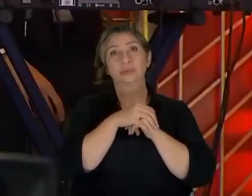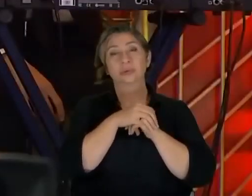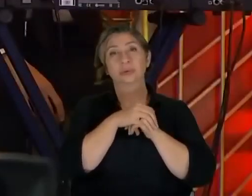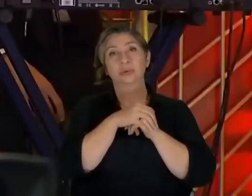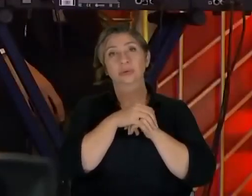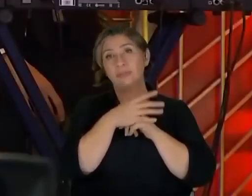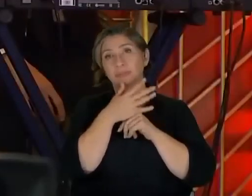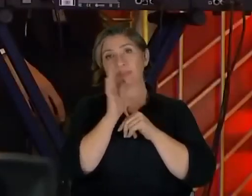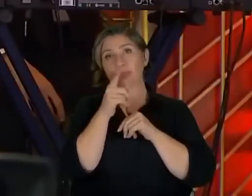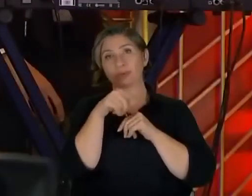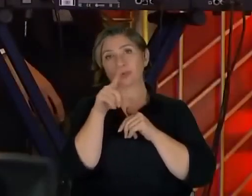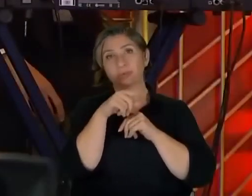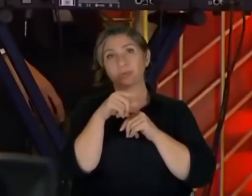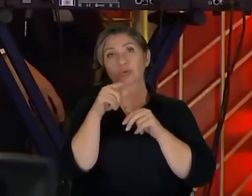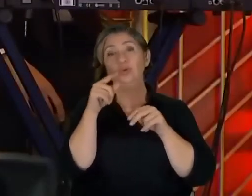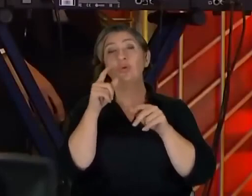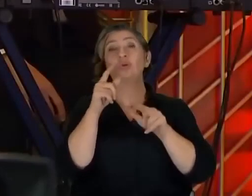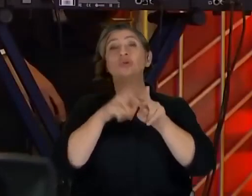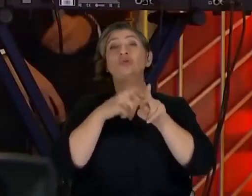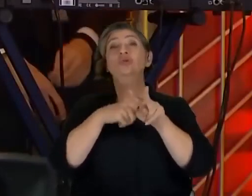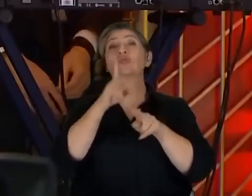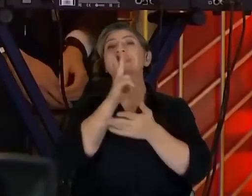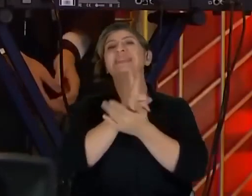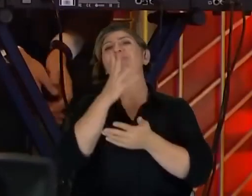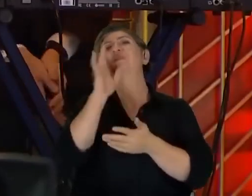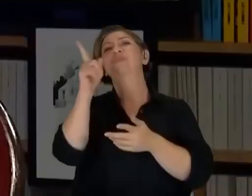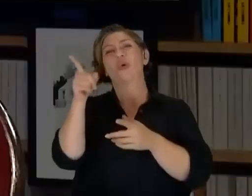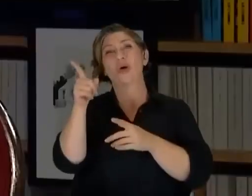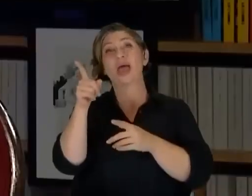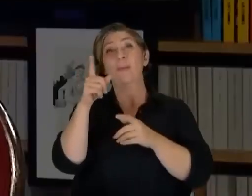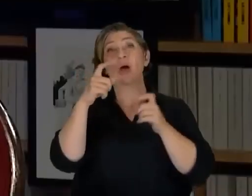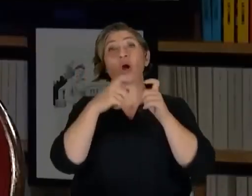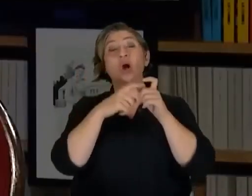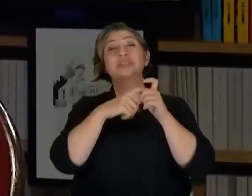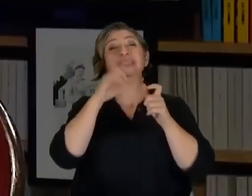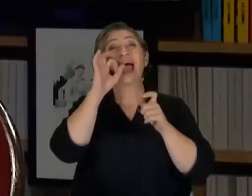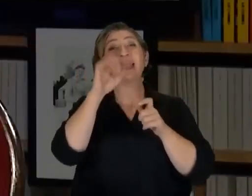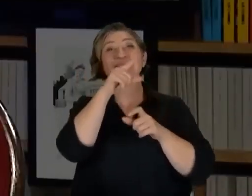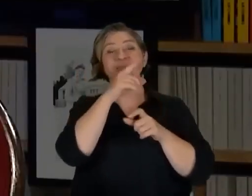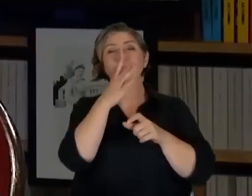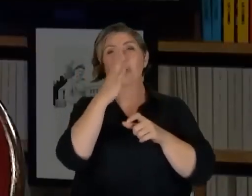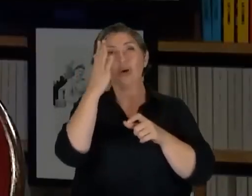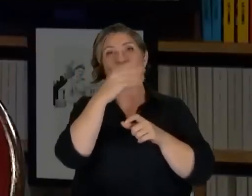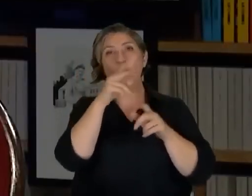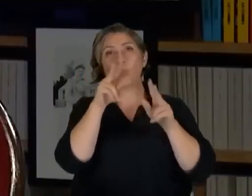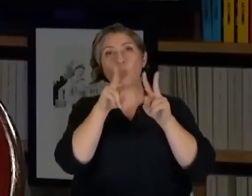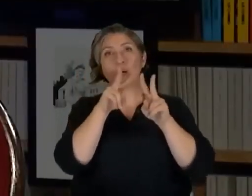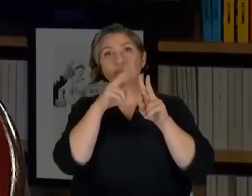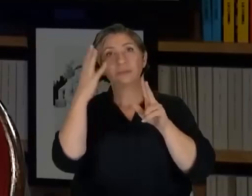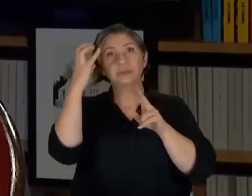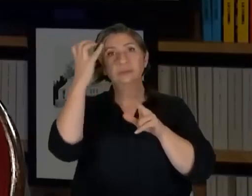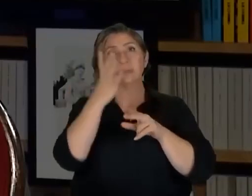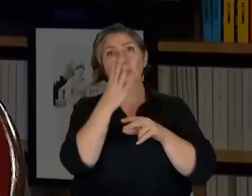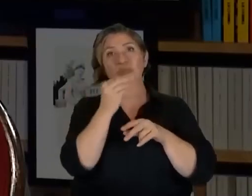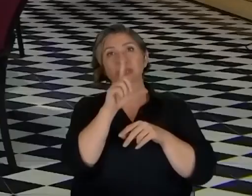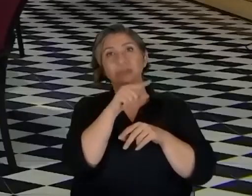Evet. Nasıl bilmiyorsunuz? Yusuf kesinlikle bilmiyordur. Ama Gonzales olabilir. Murat biliyor